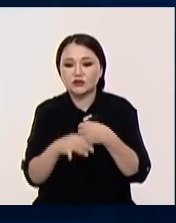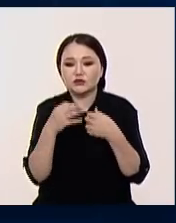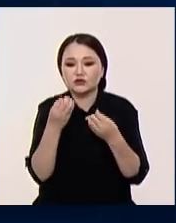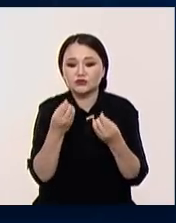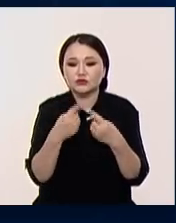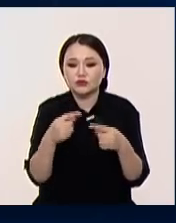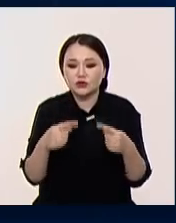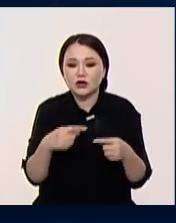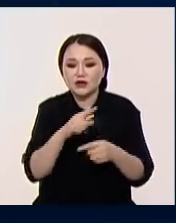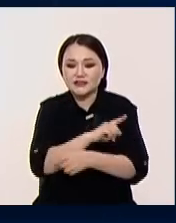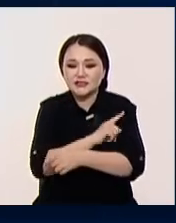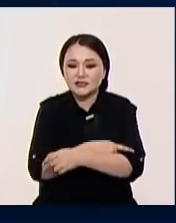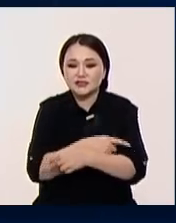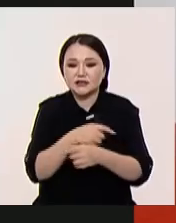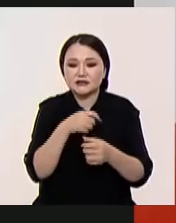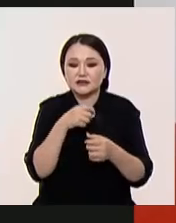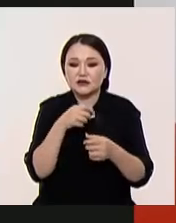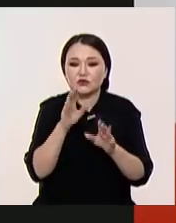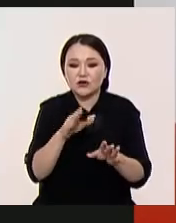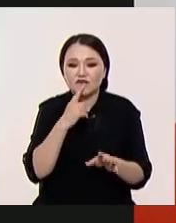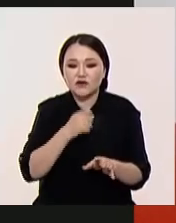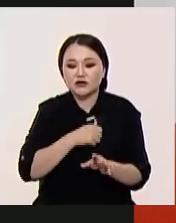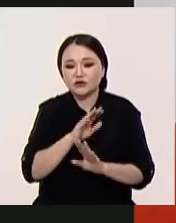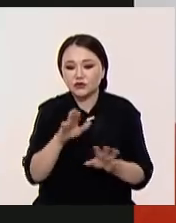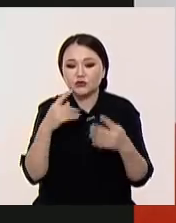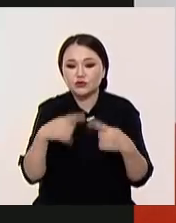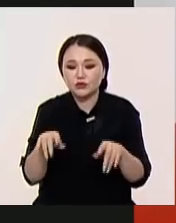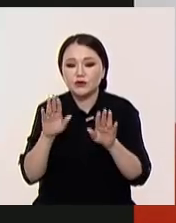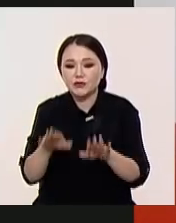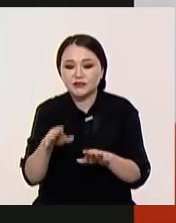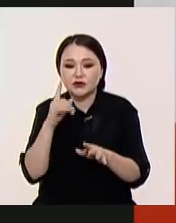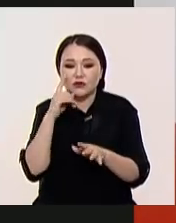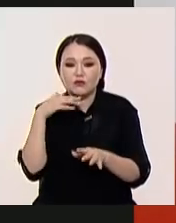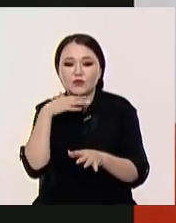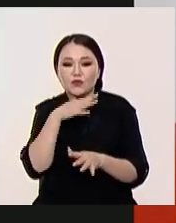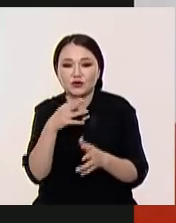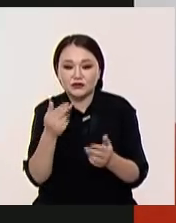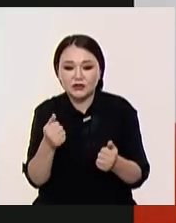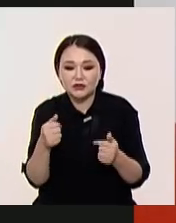және күш қолдану деген тек қана әскерде емес, басқа жерлерде де көп қой. Жаңағы